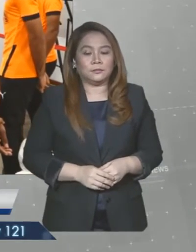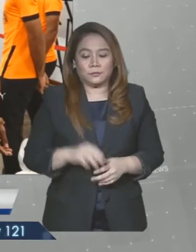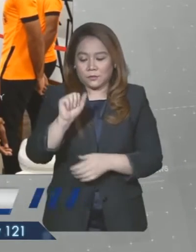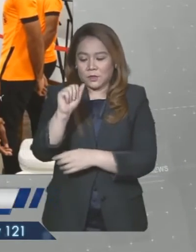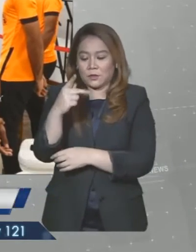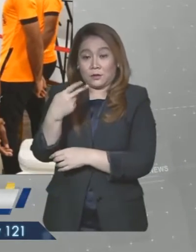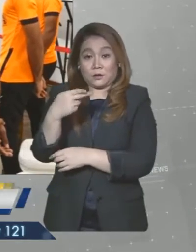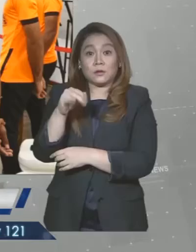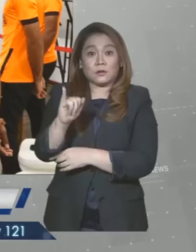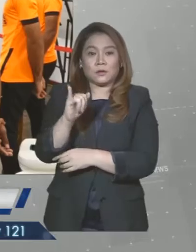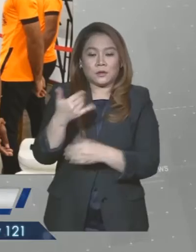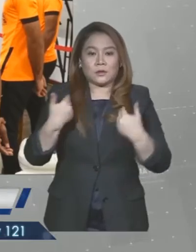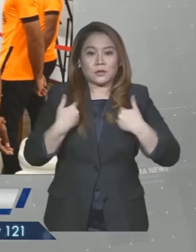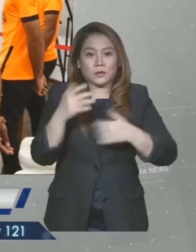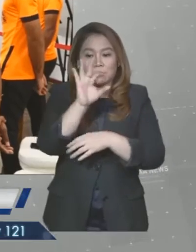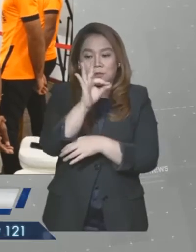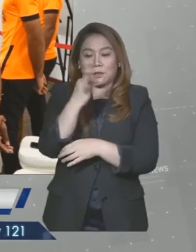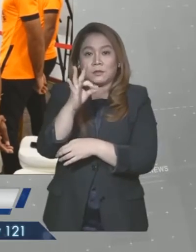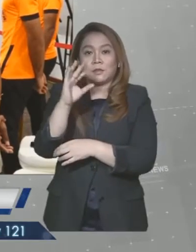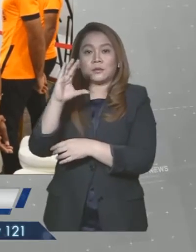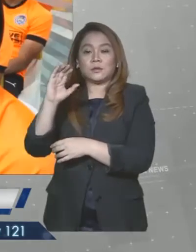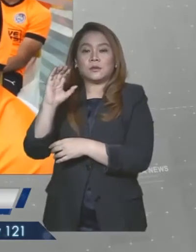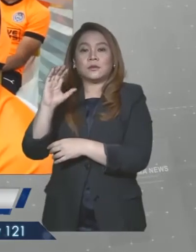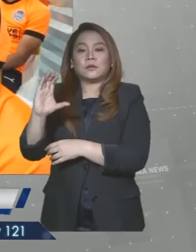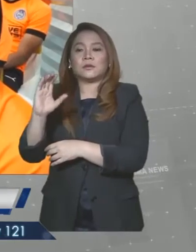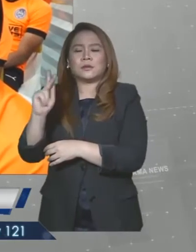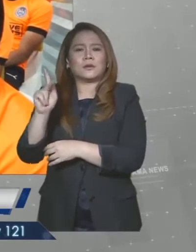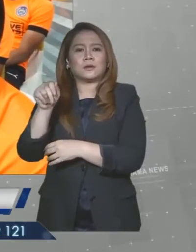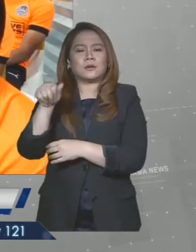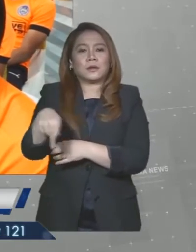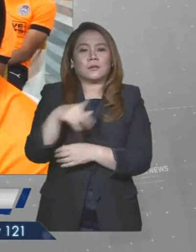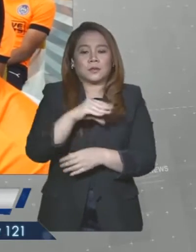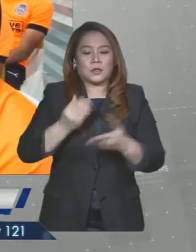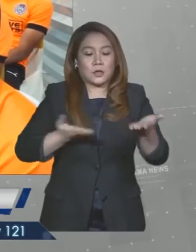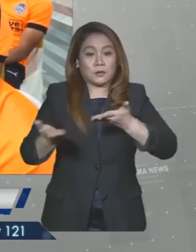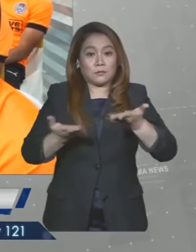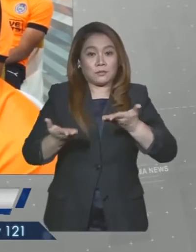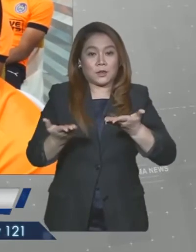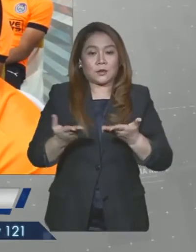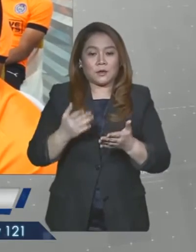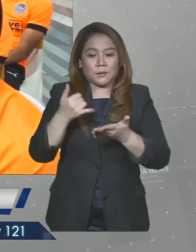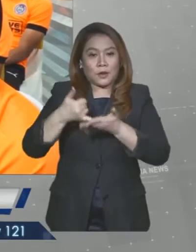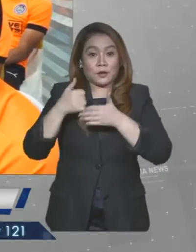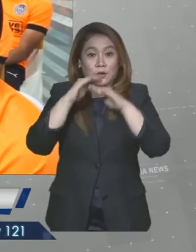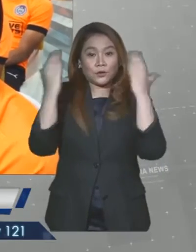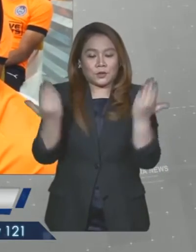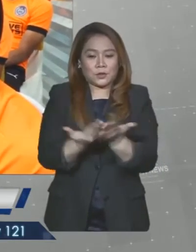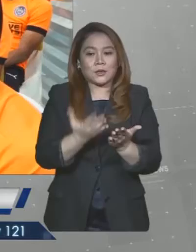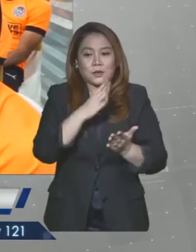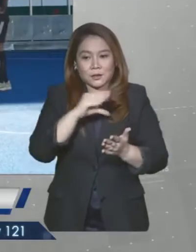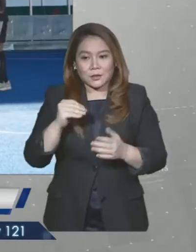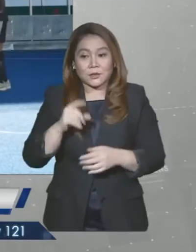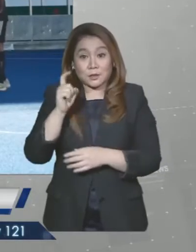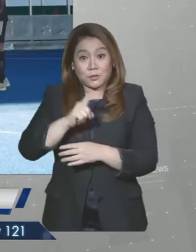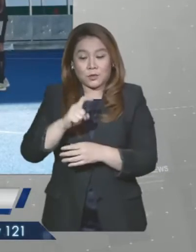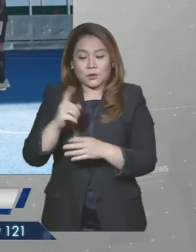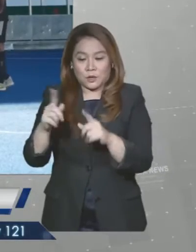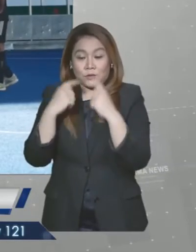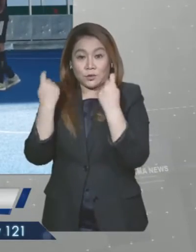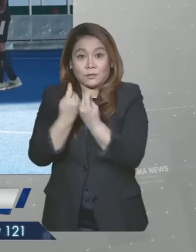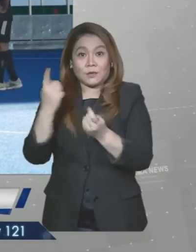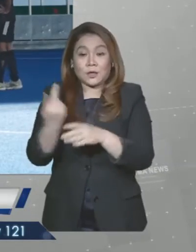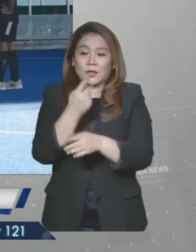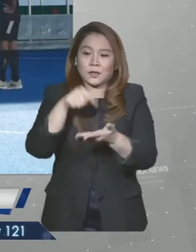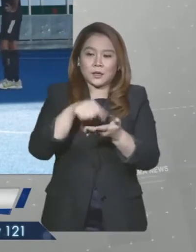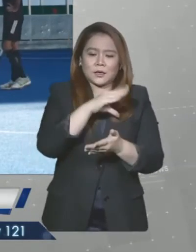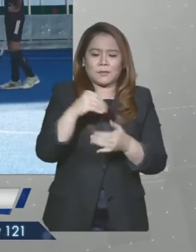Aqimullah memiliki 19 kad bersama pasukan senior dengan khidmatnya di Piala Dunia Remaja pastinya ditagih skuad junior kebangsaan kali ini. Biarpun